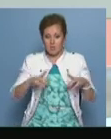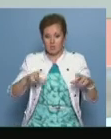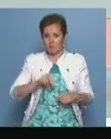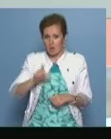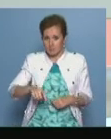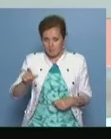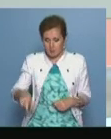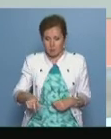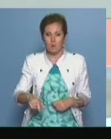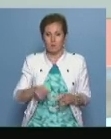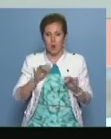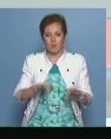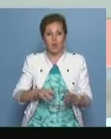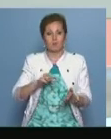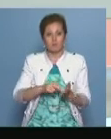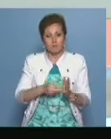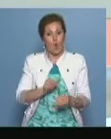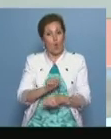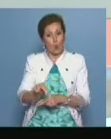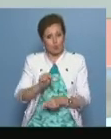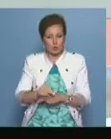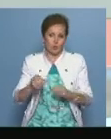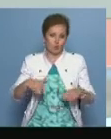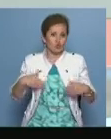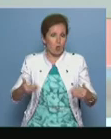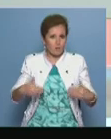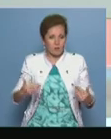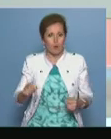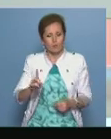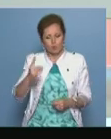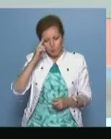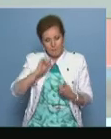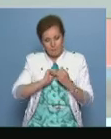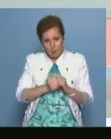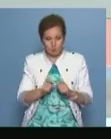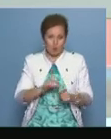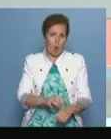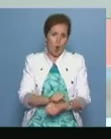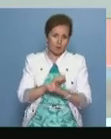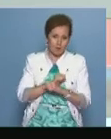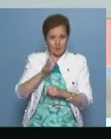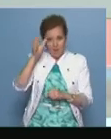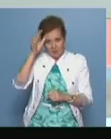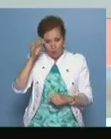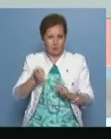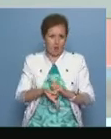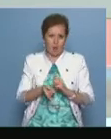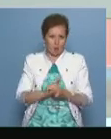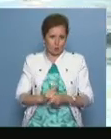традиции провели плановые учения и дали ценные советы. О чем нужно помнить, чтобы отдых на воде не обернулся трагедией.